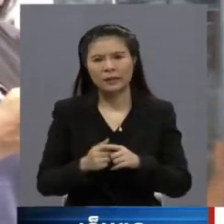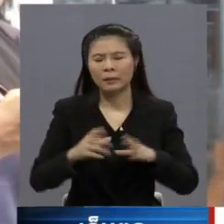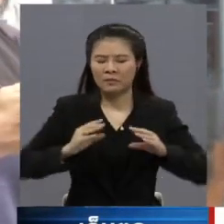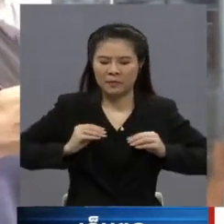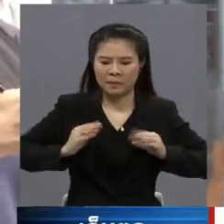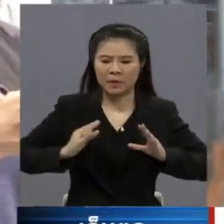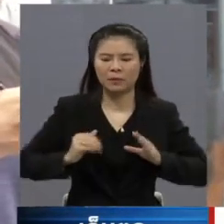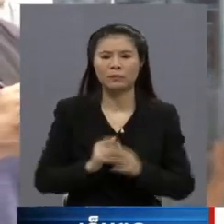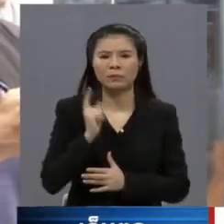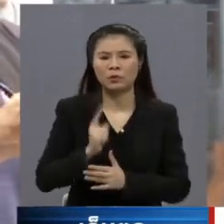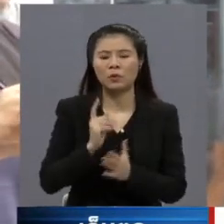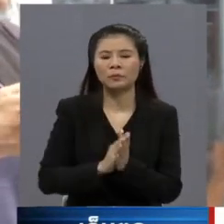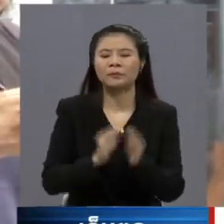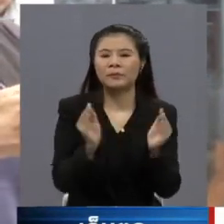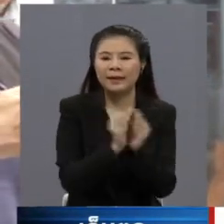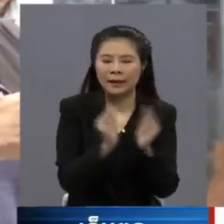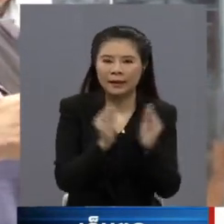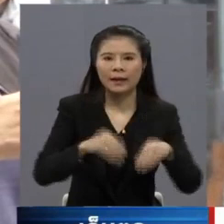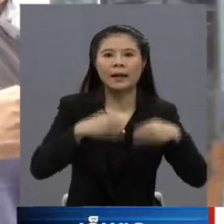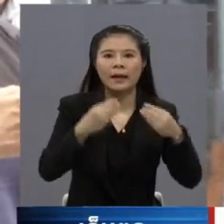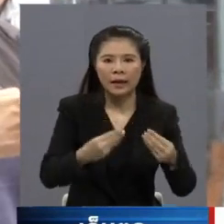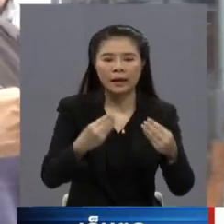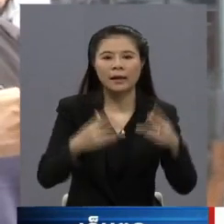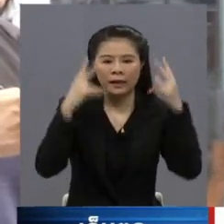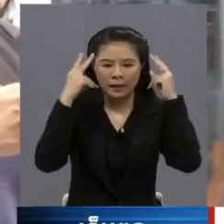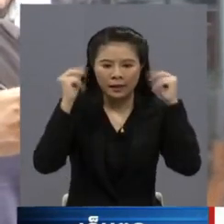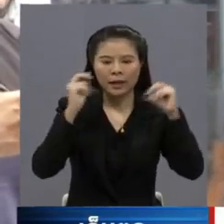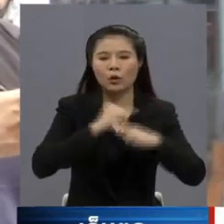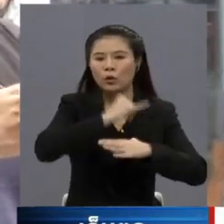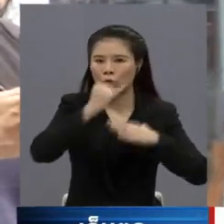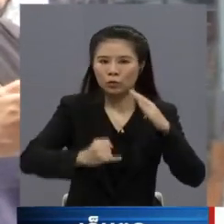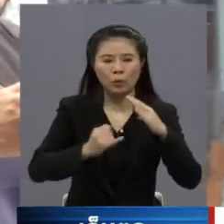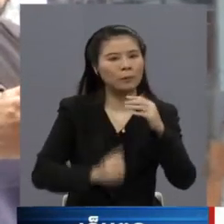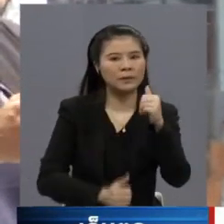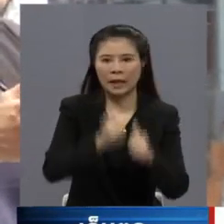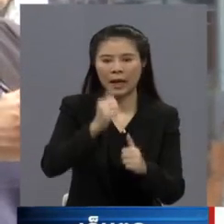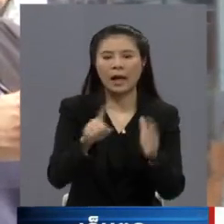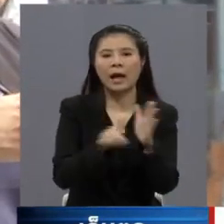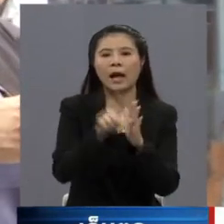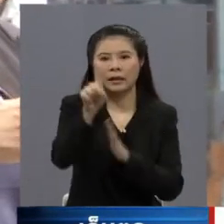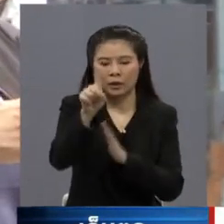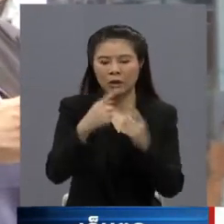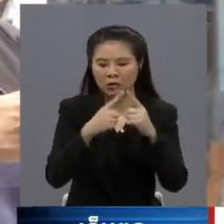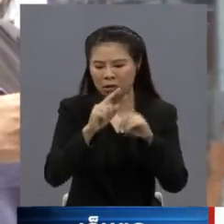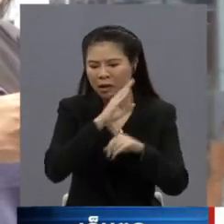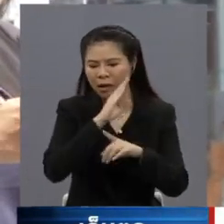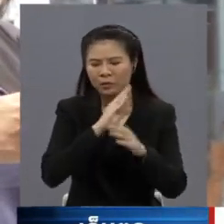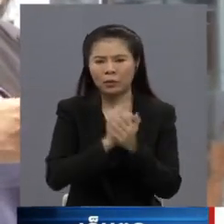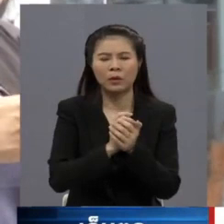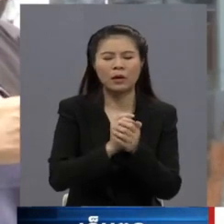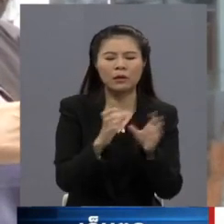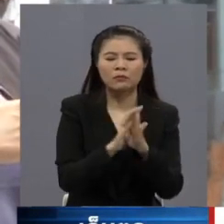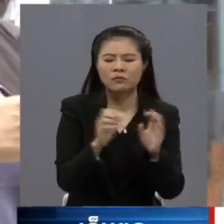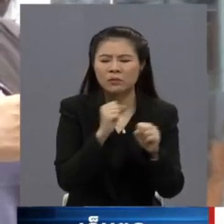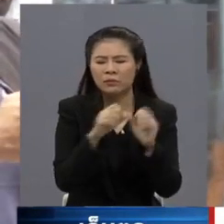ไว้เนี่ยก็คือต้องโหวตนายกจบภายในครั้งเดียวถ้ากระบวนการดำเนินการไปแบบไม่ปกติไม่มีความชัดเจนทางการเมื